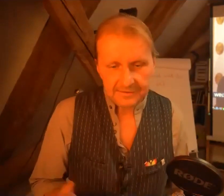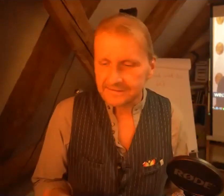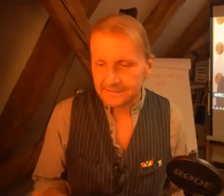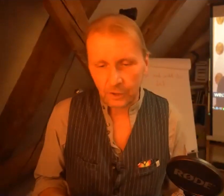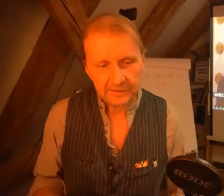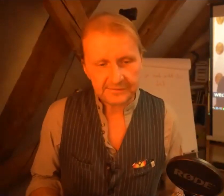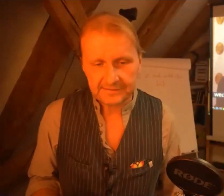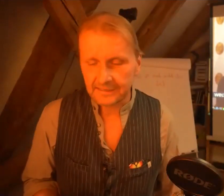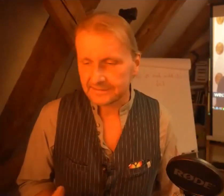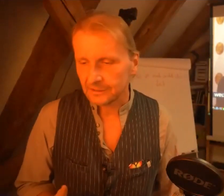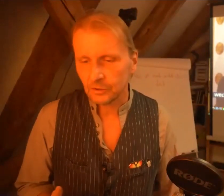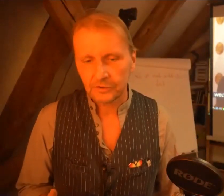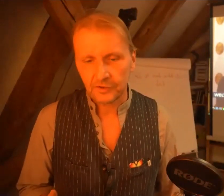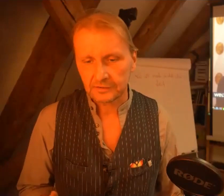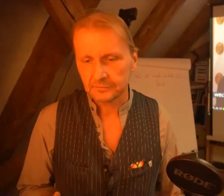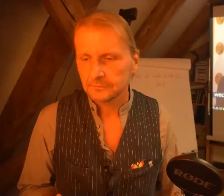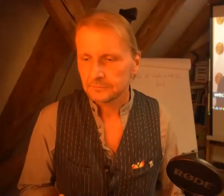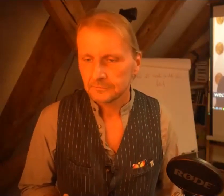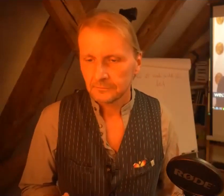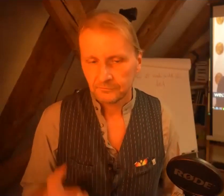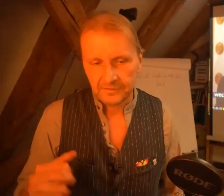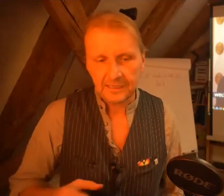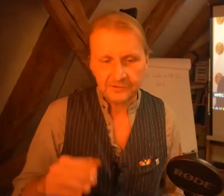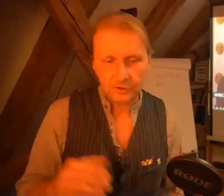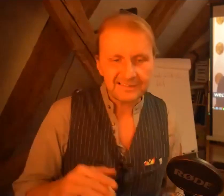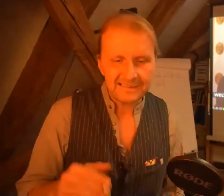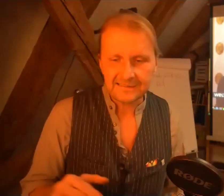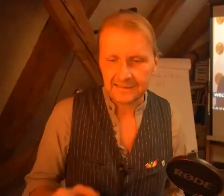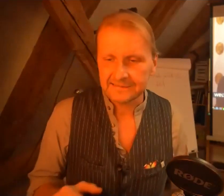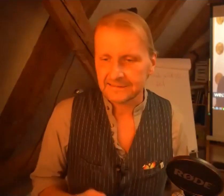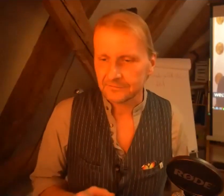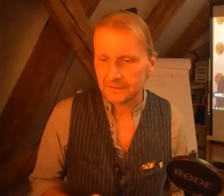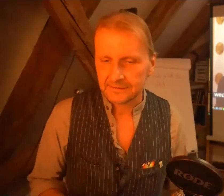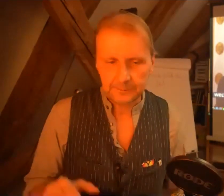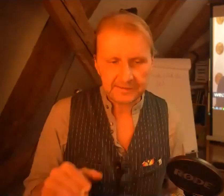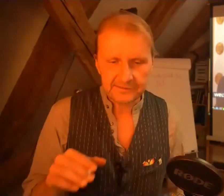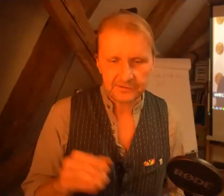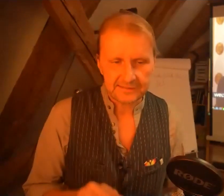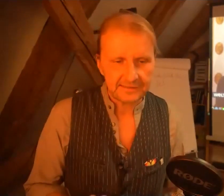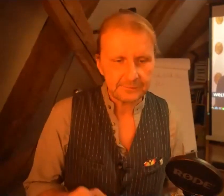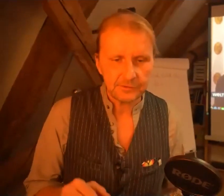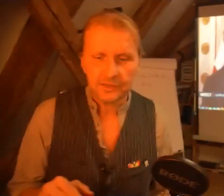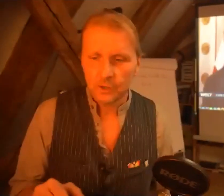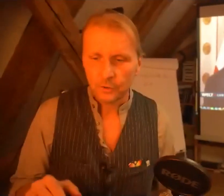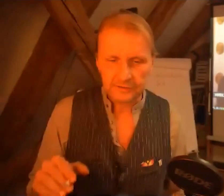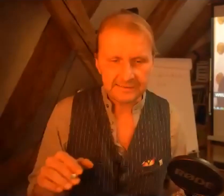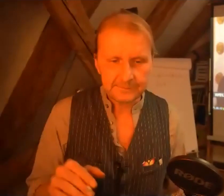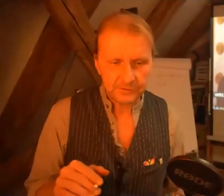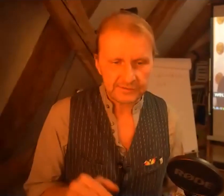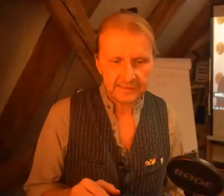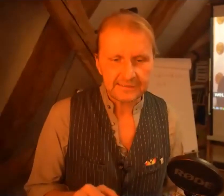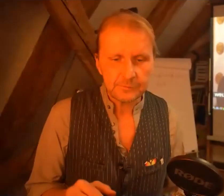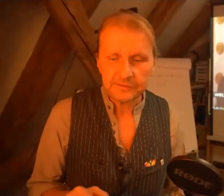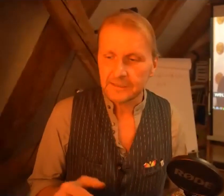Also es ist genau das, was Alexander Laurent sagt. Wir sollen digitalisiert werden. Es gibt jetzt einen Sozialismus und in